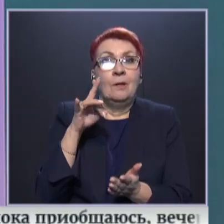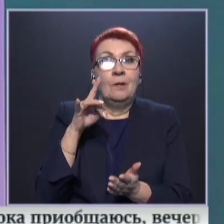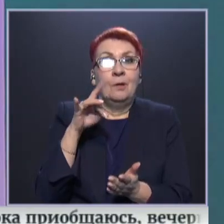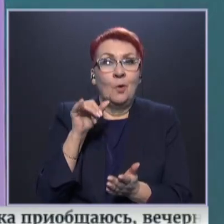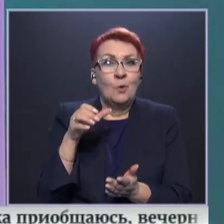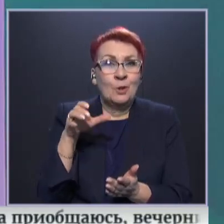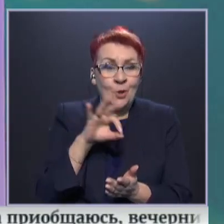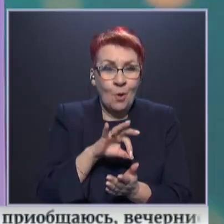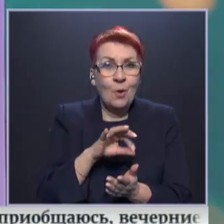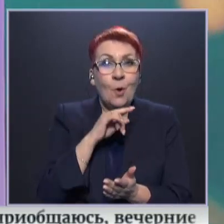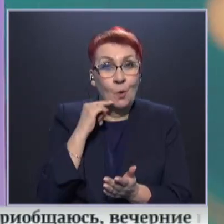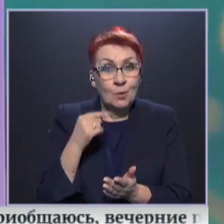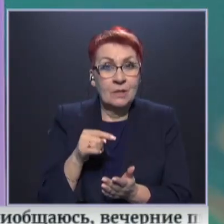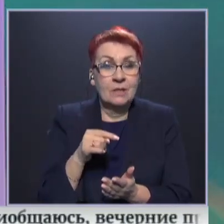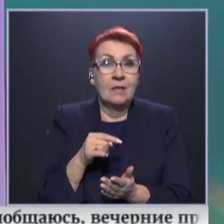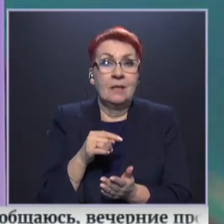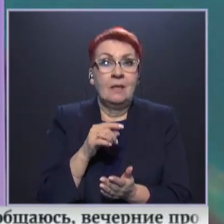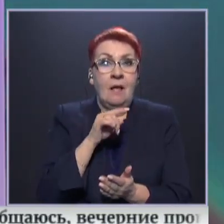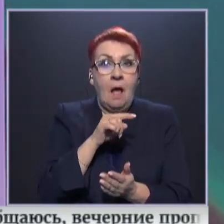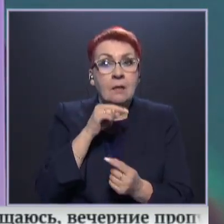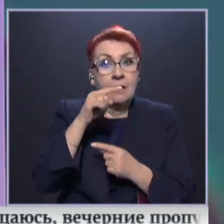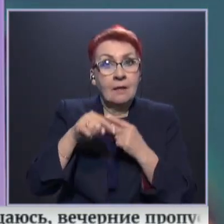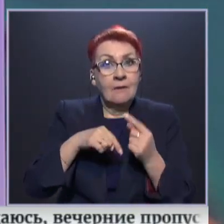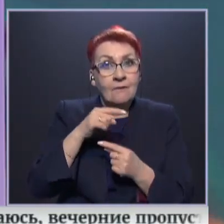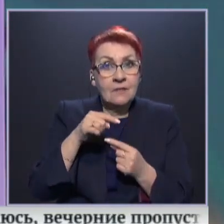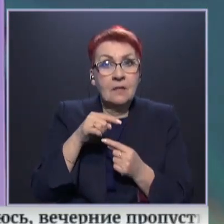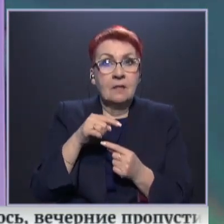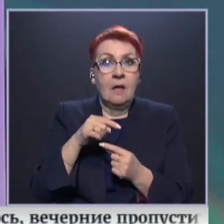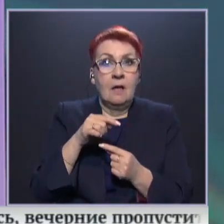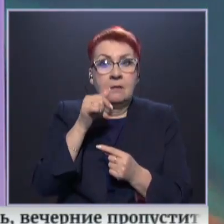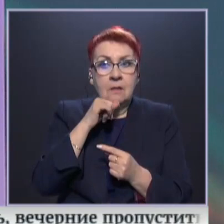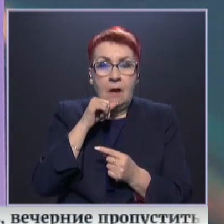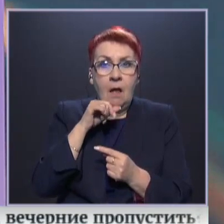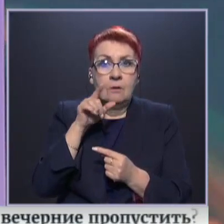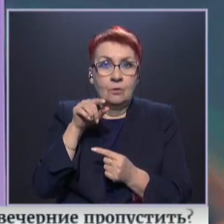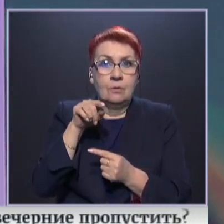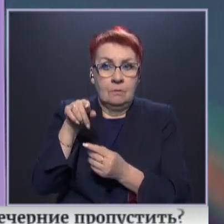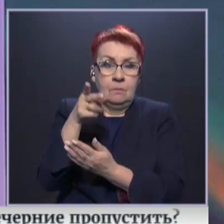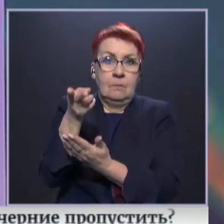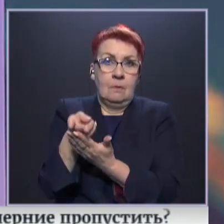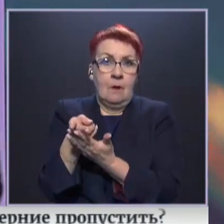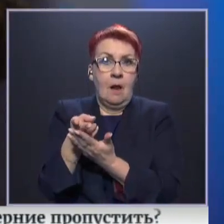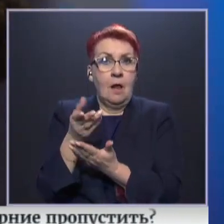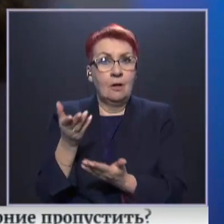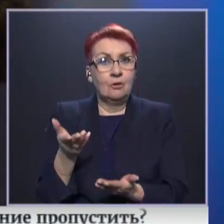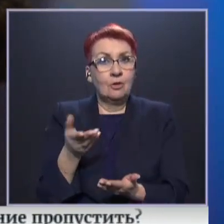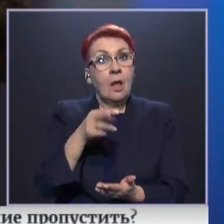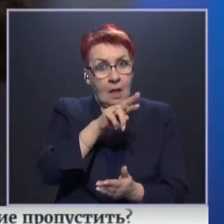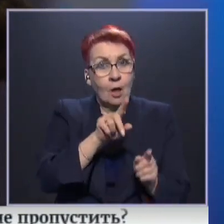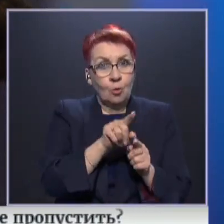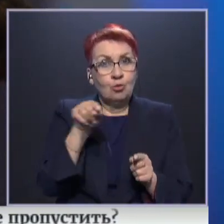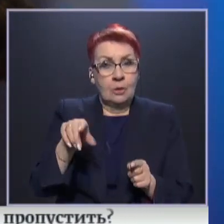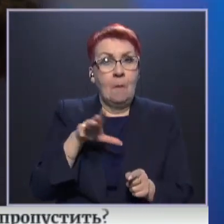туриса-руса, не упускают возможности всегда нырнуть туда. И я там был. И чуть-чуть,